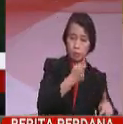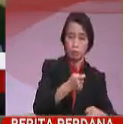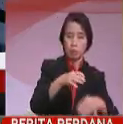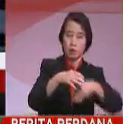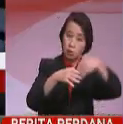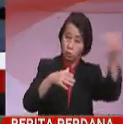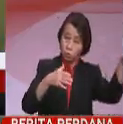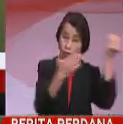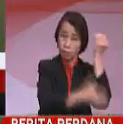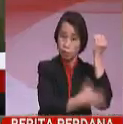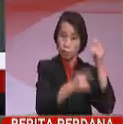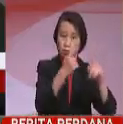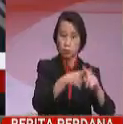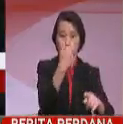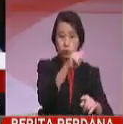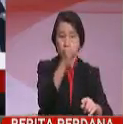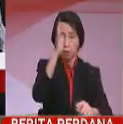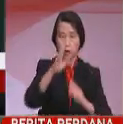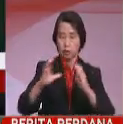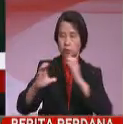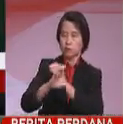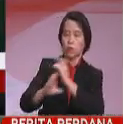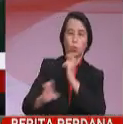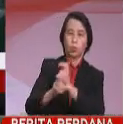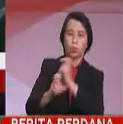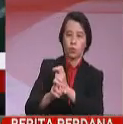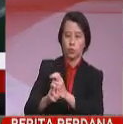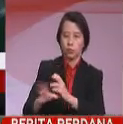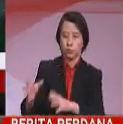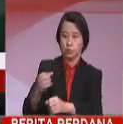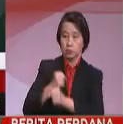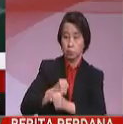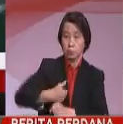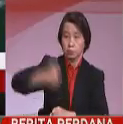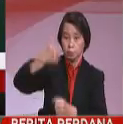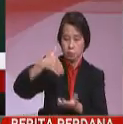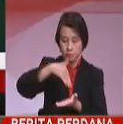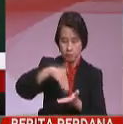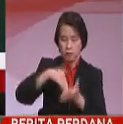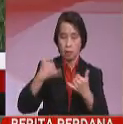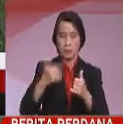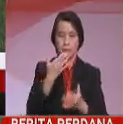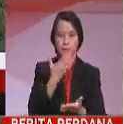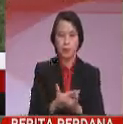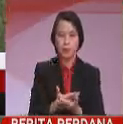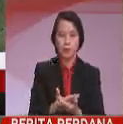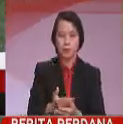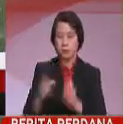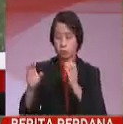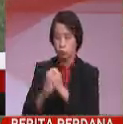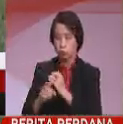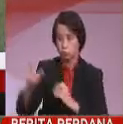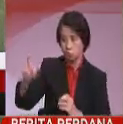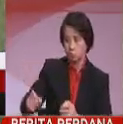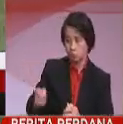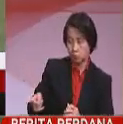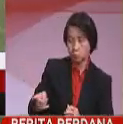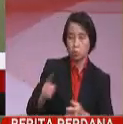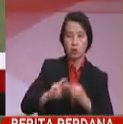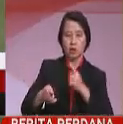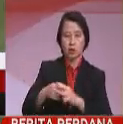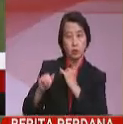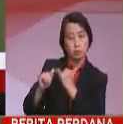pada Oktober lepas bakal berdepan cabaran sengit untuk memenangi gelaran pemain tengah terbaik. Antara pencabarnya dalam kategori ini ialah